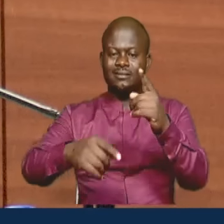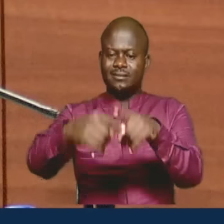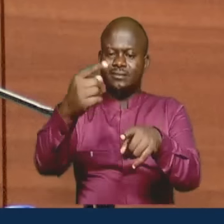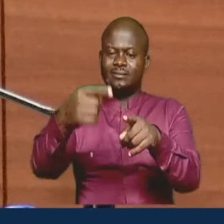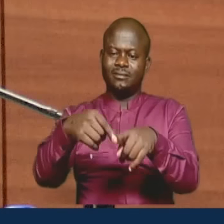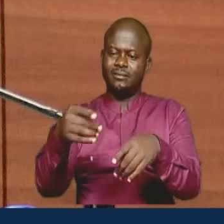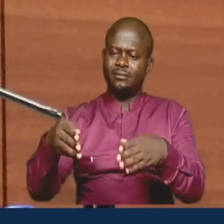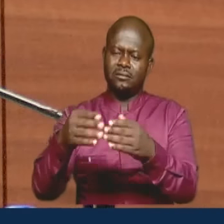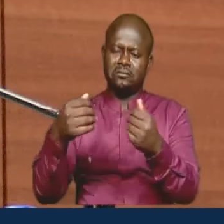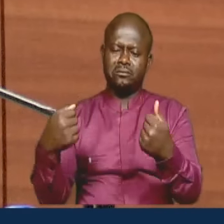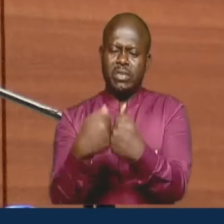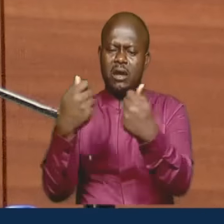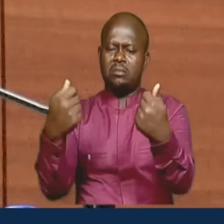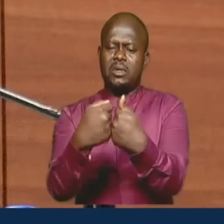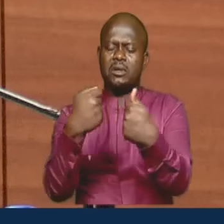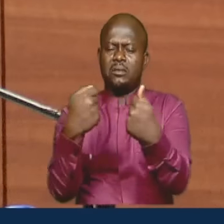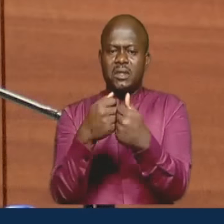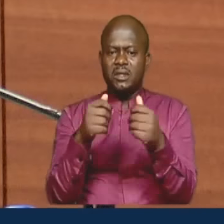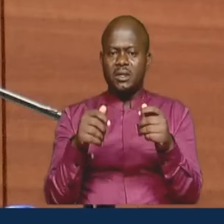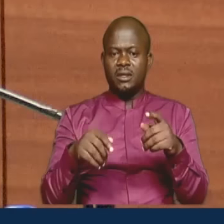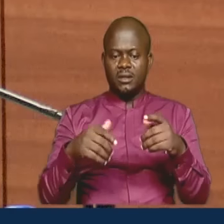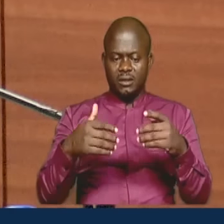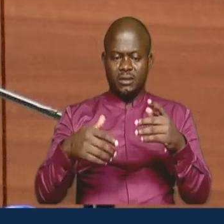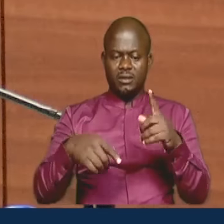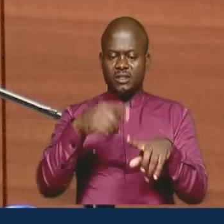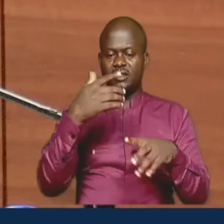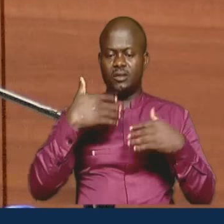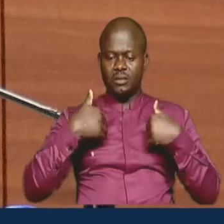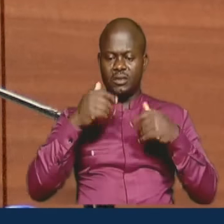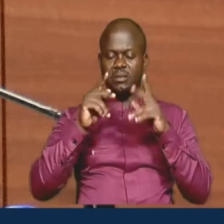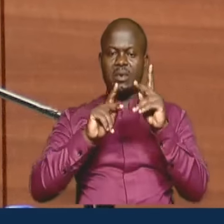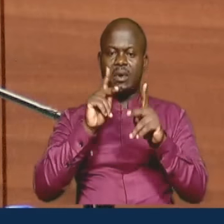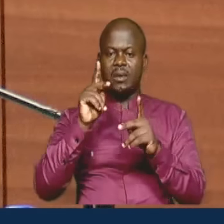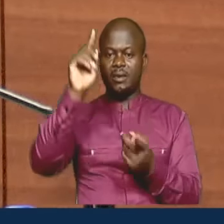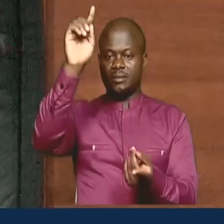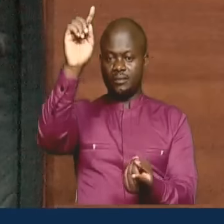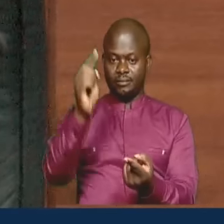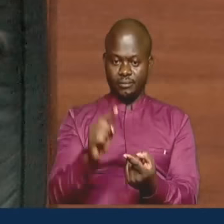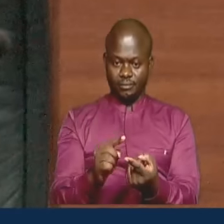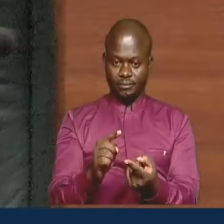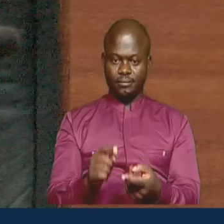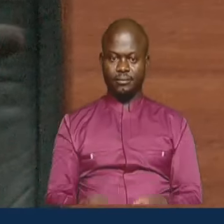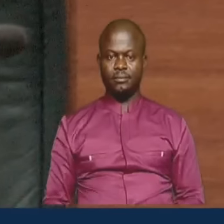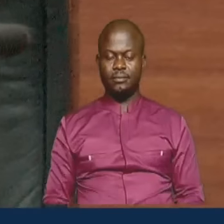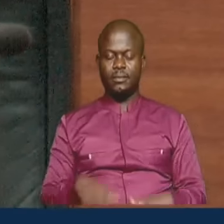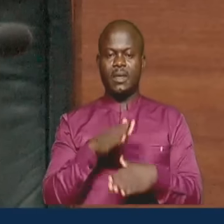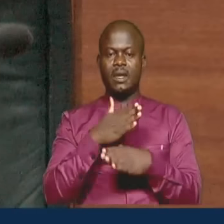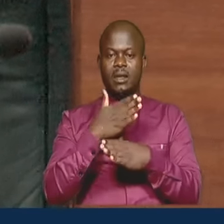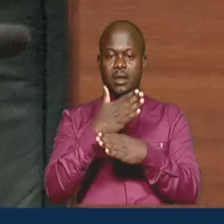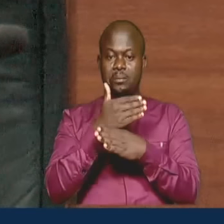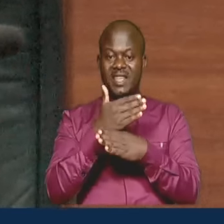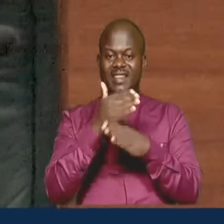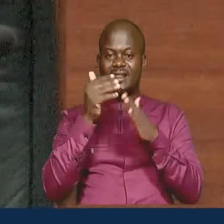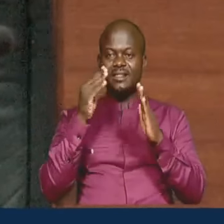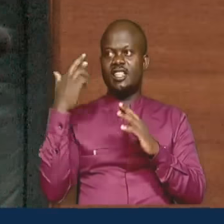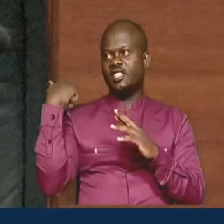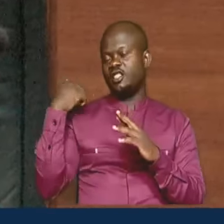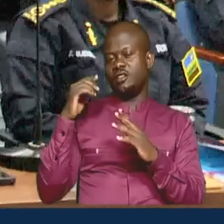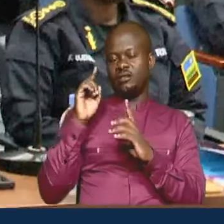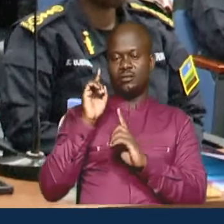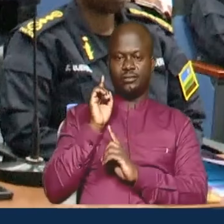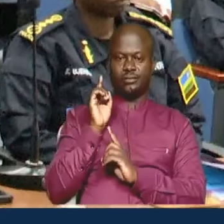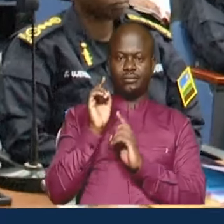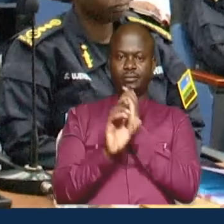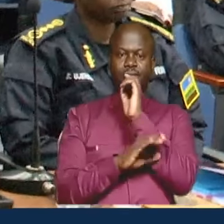ubuzima bw'abantu zikangiza n'ibyabo zigabanuke. Minisitiri w'umutekano mu gihugu Dr. Vincent Biruta